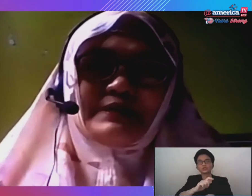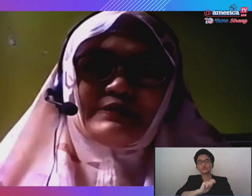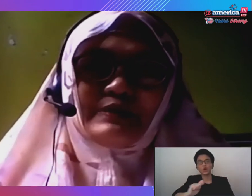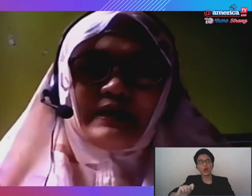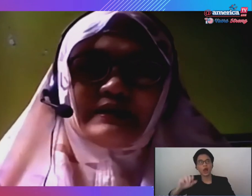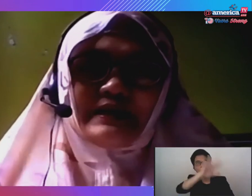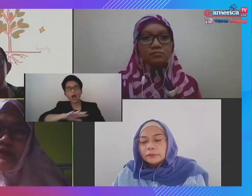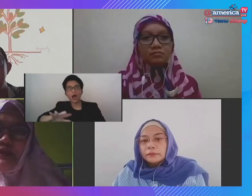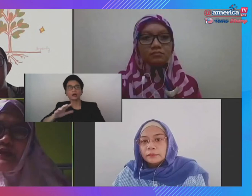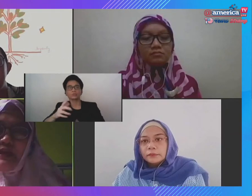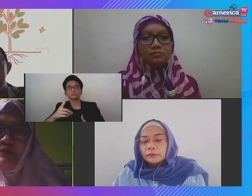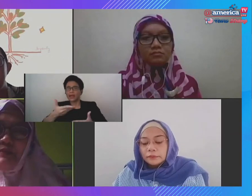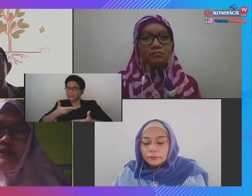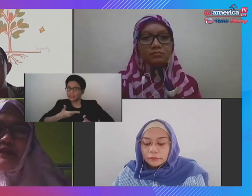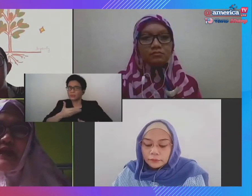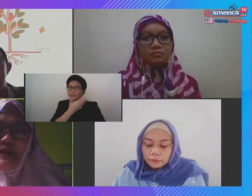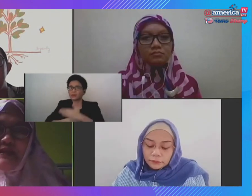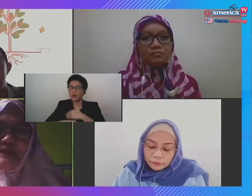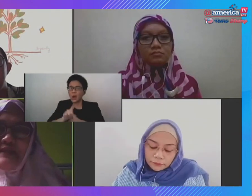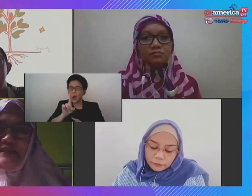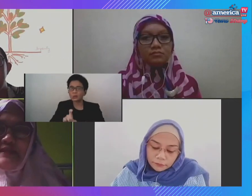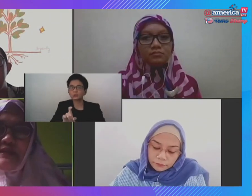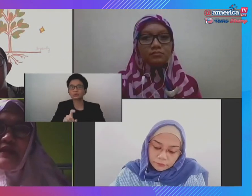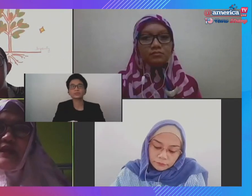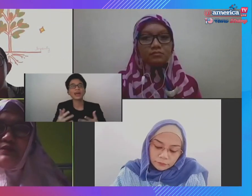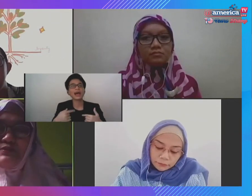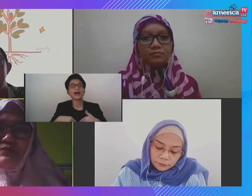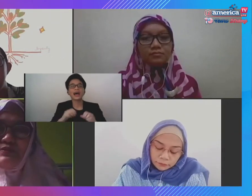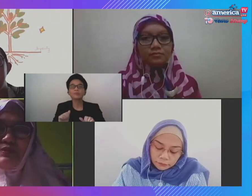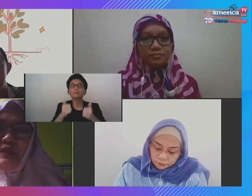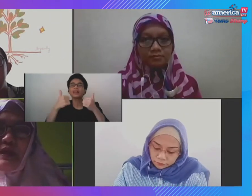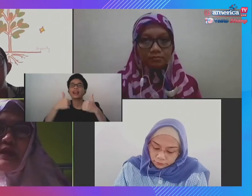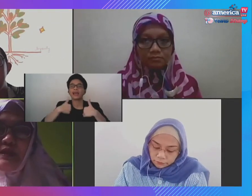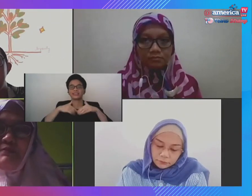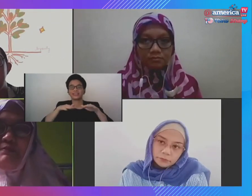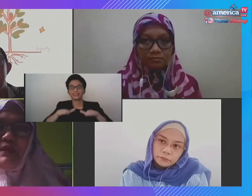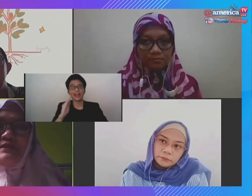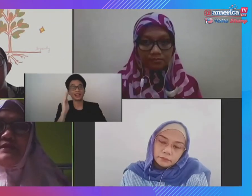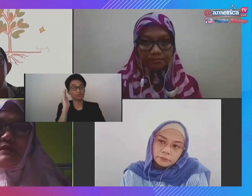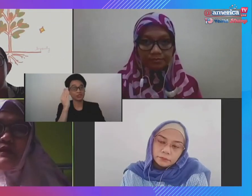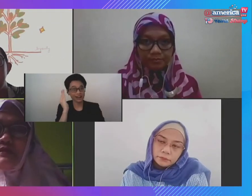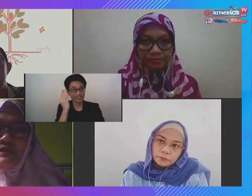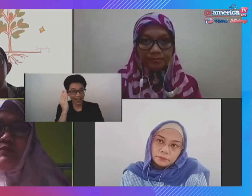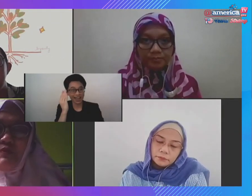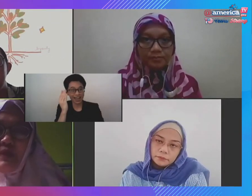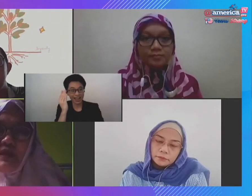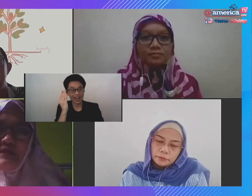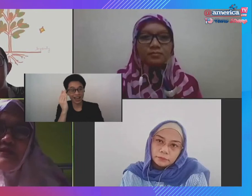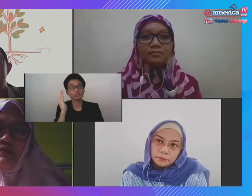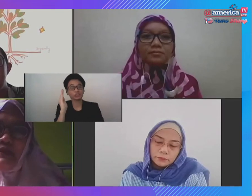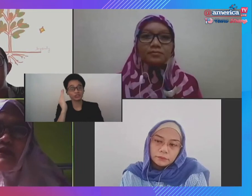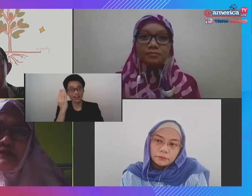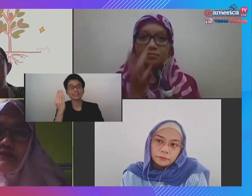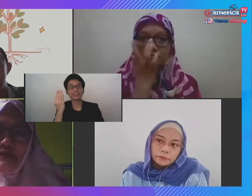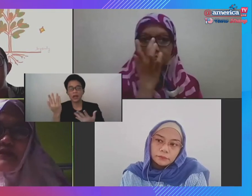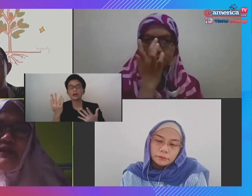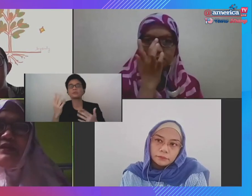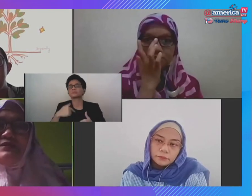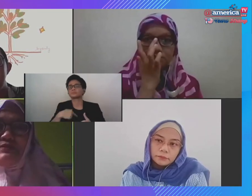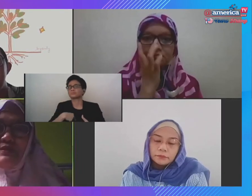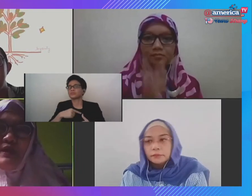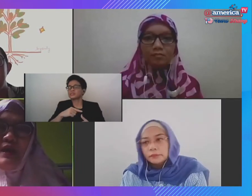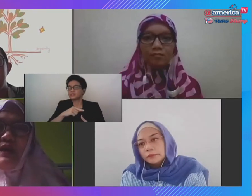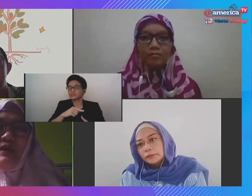lain. Nah kebetulan karena kami di DKI, jadi khusus untuk DKI memang semua sekolah